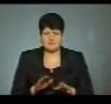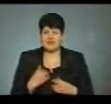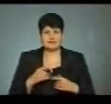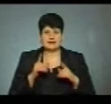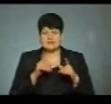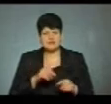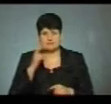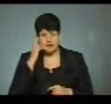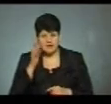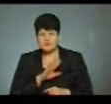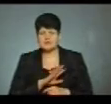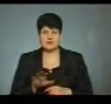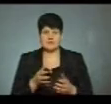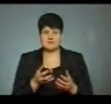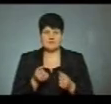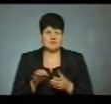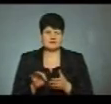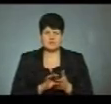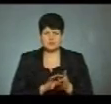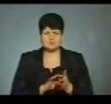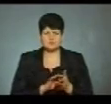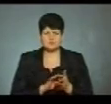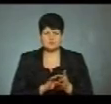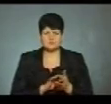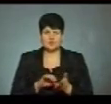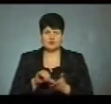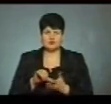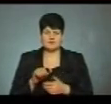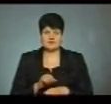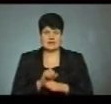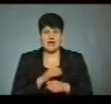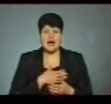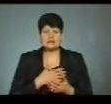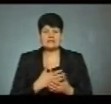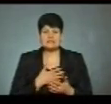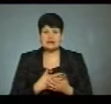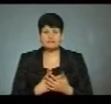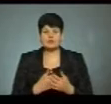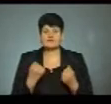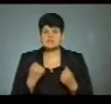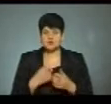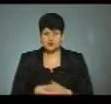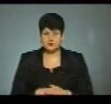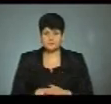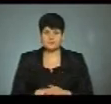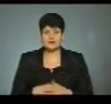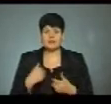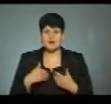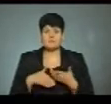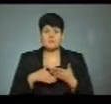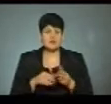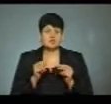у Київ, не приймав одразу участі в Майдані, активної такої фізичної участі. Помогли, чи